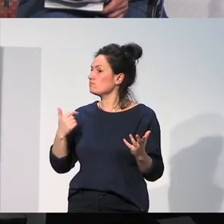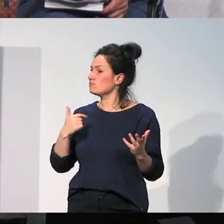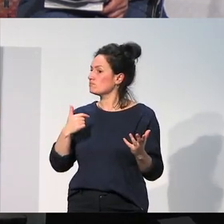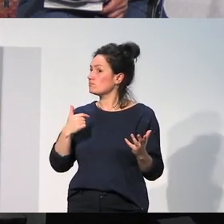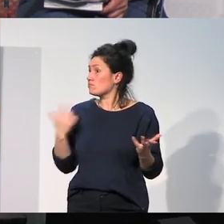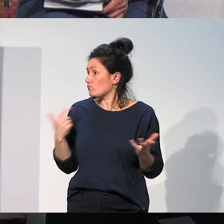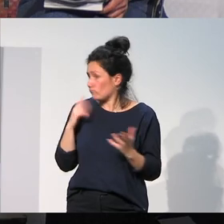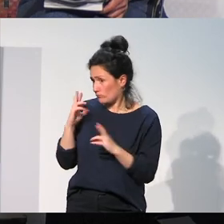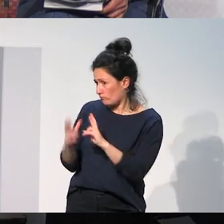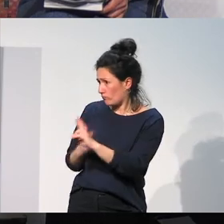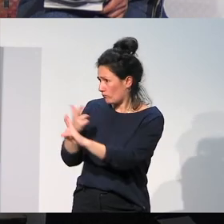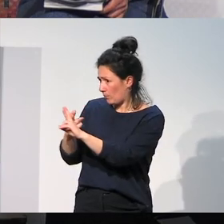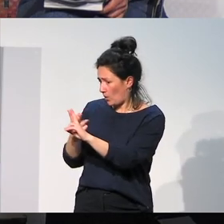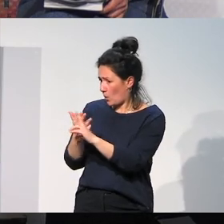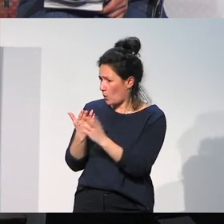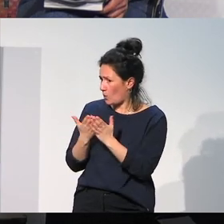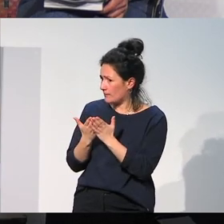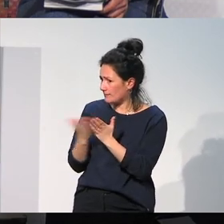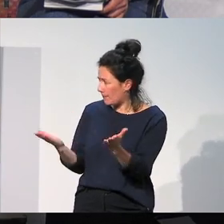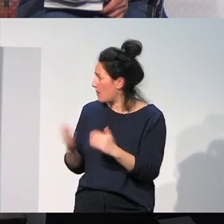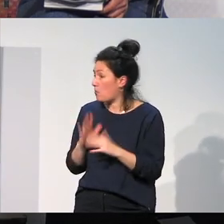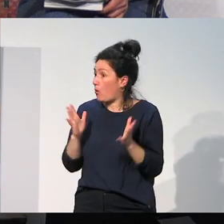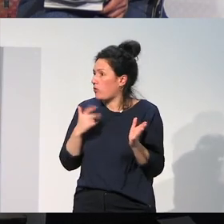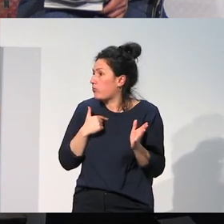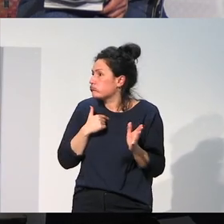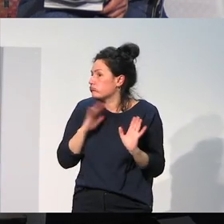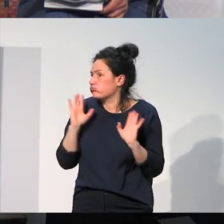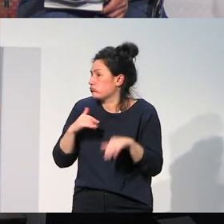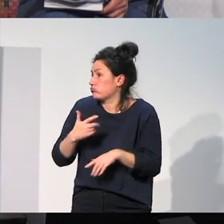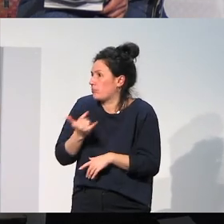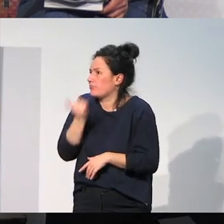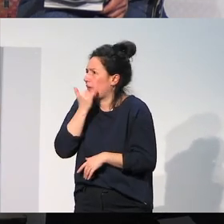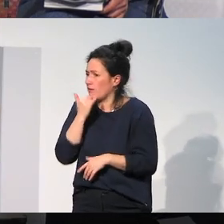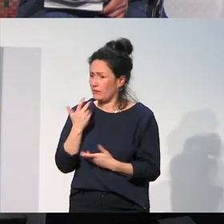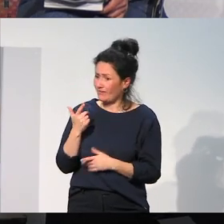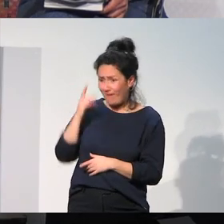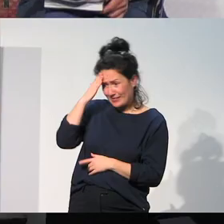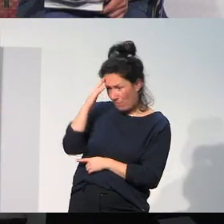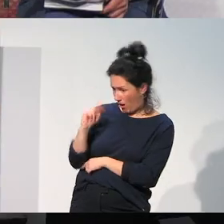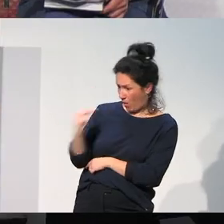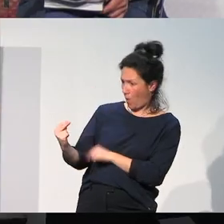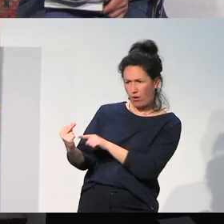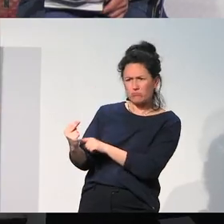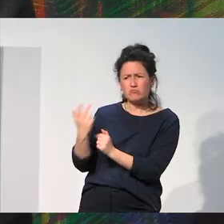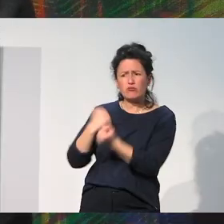Non, mais moi, je vais vous répondre littéralement, donc c'est peut-être, je suis peut-être à côté de la plaque. Non, ce n'est pas un regard qui dérange.